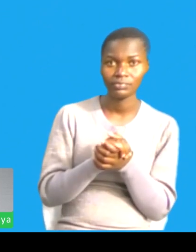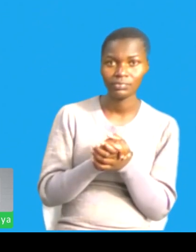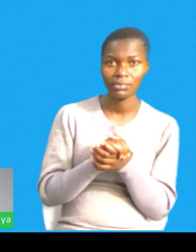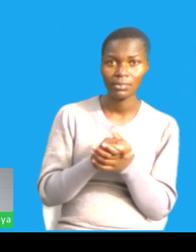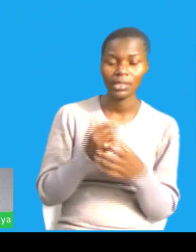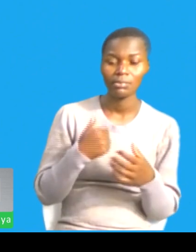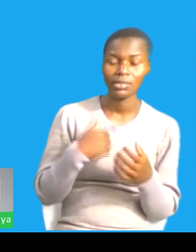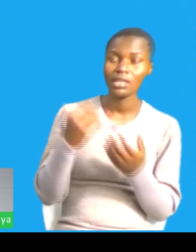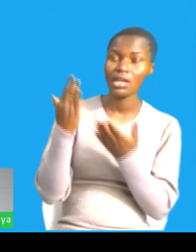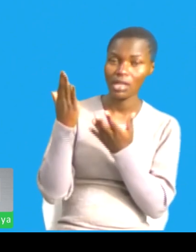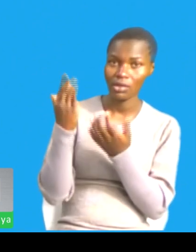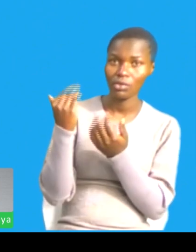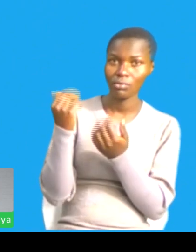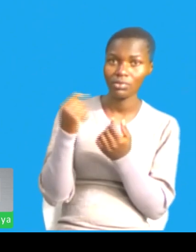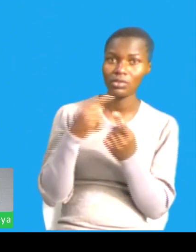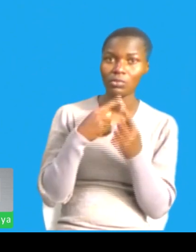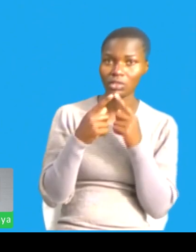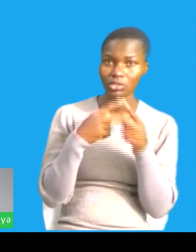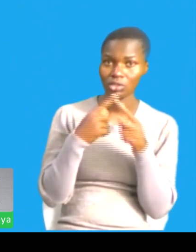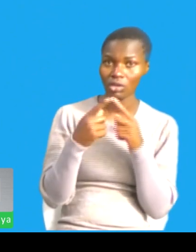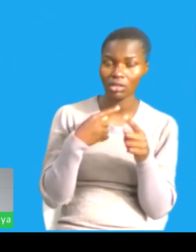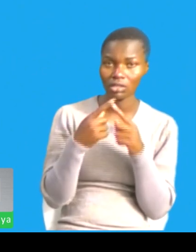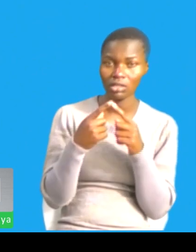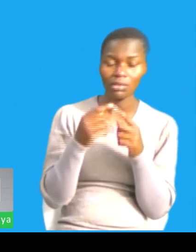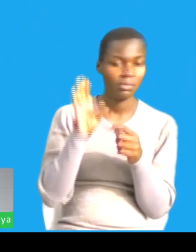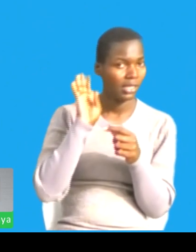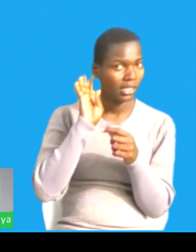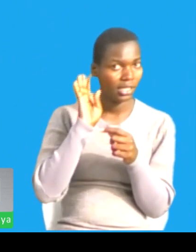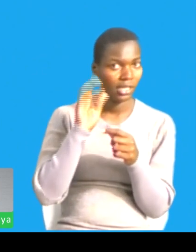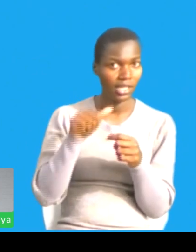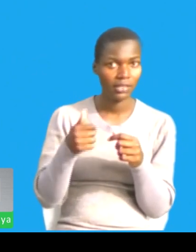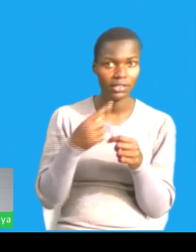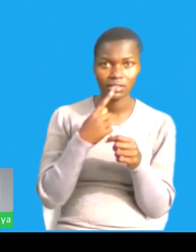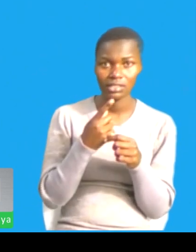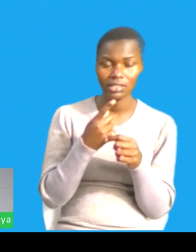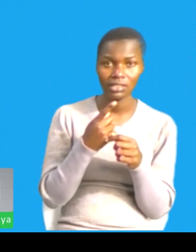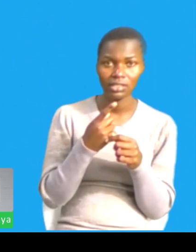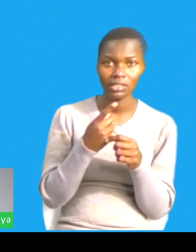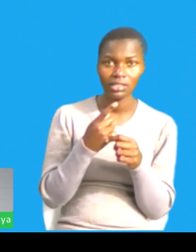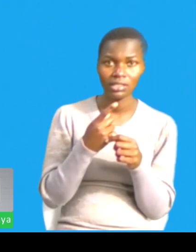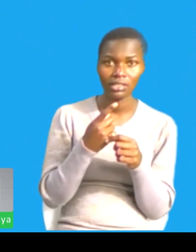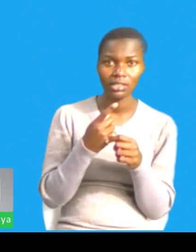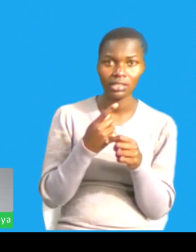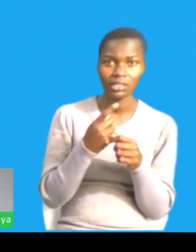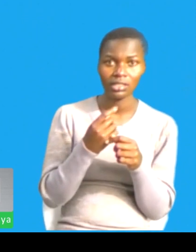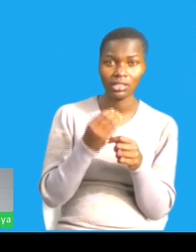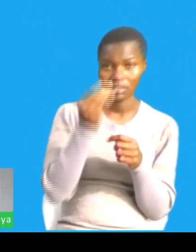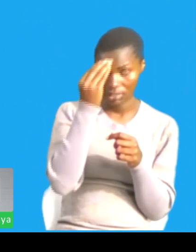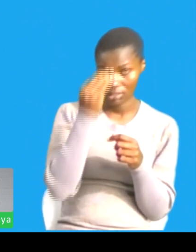So I hope that wataongea. Yes. Nimesikia wengine wamesema ya kwamba wale wamesema Catholic priest wamesema